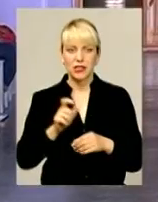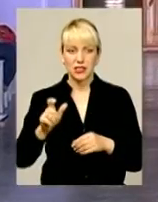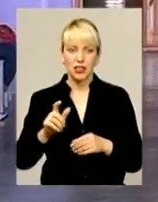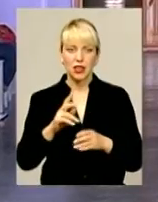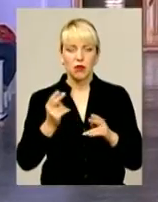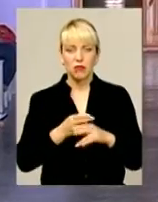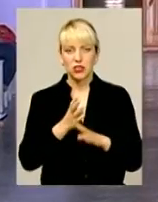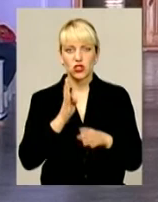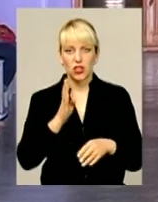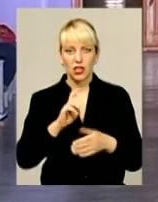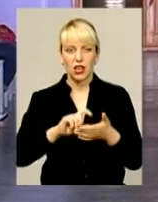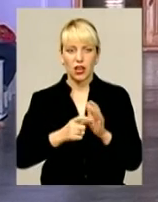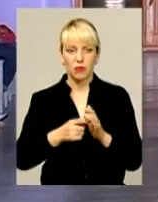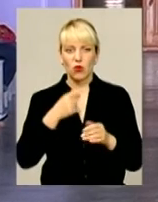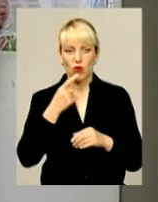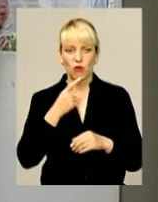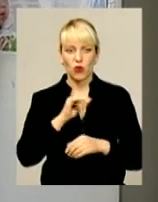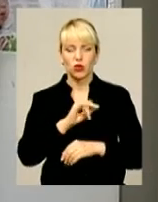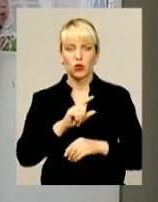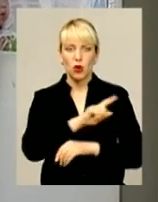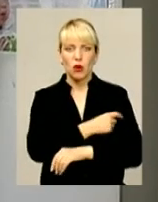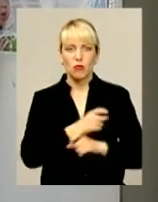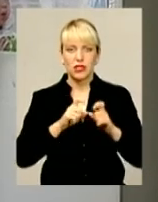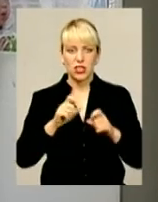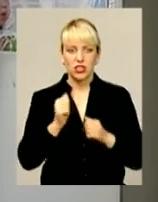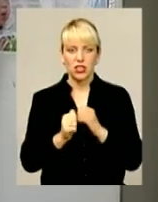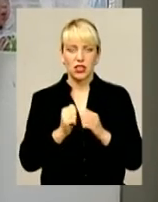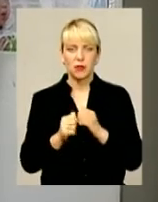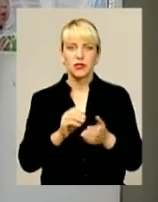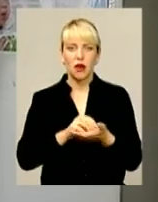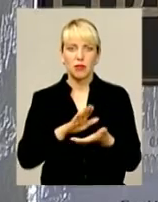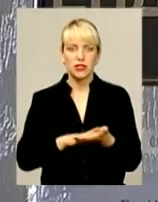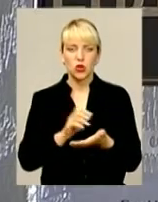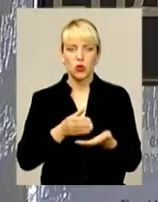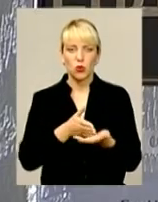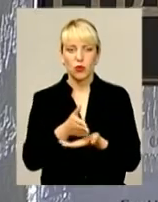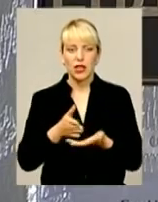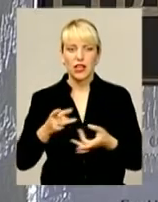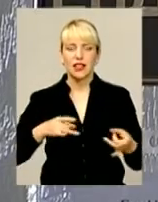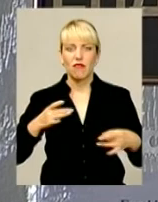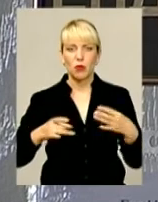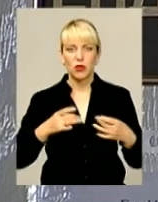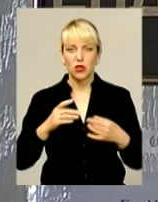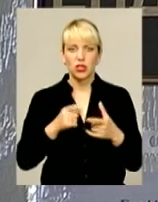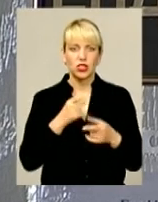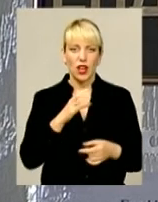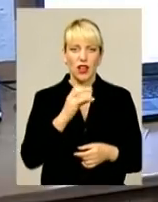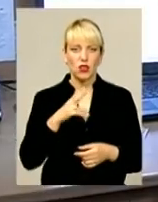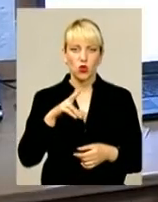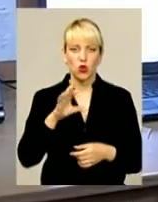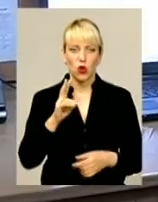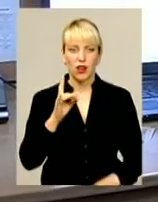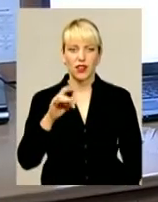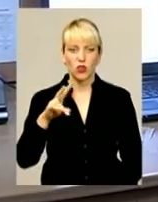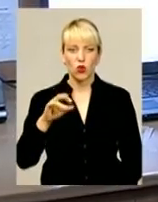кабінетами, запевняють у медзакладі. Найчастіше записуються до профільних спеціалістів, до прикладу невропатолога чи ендокринолога.